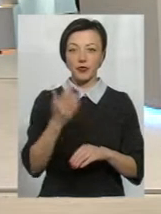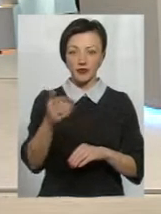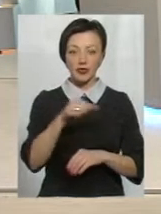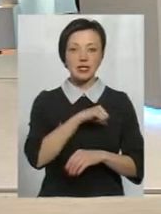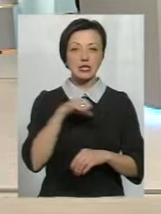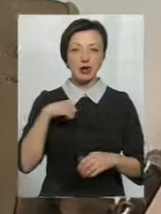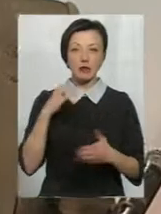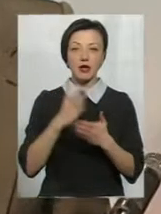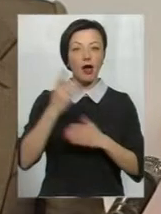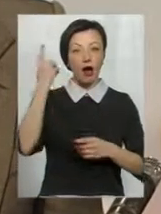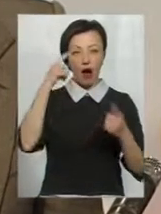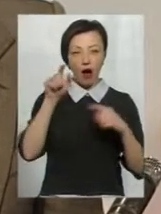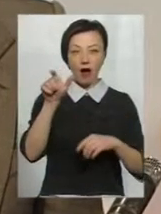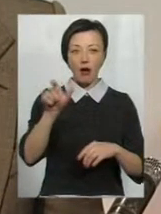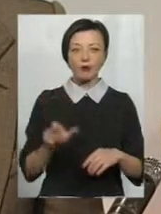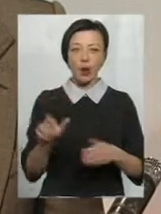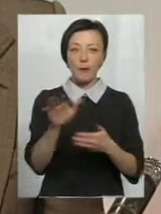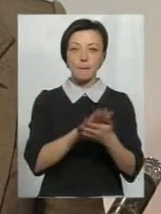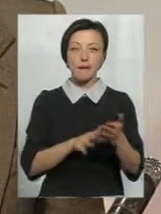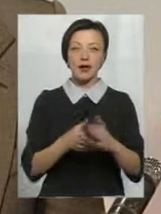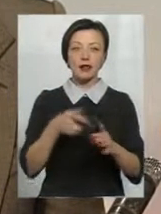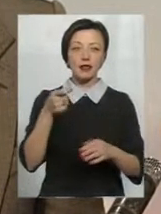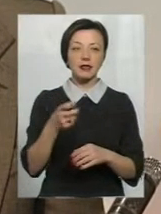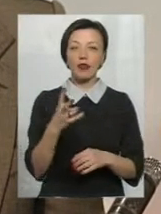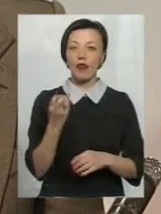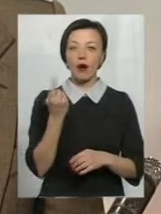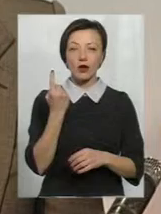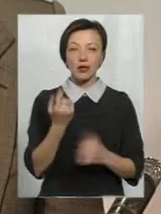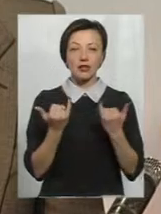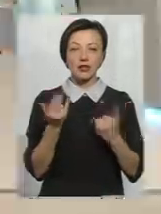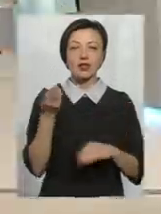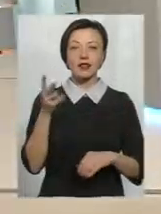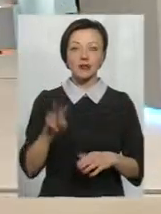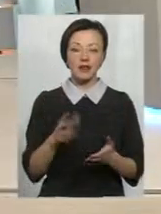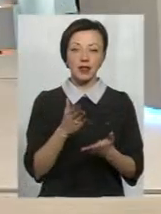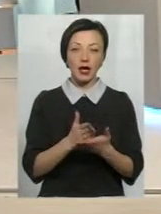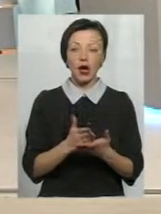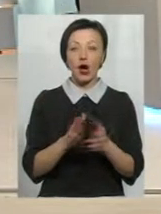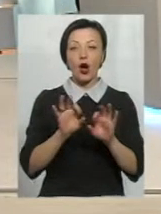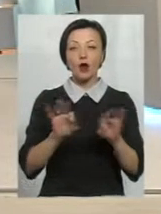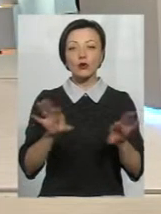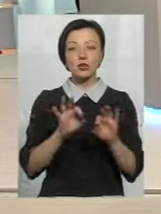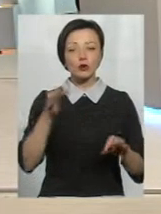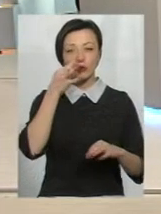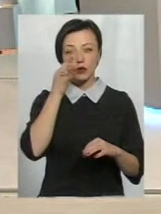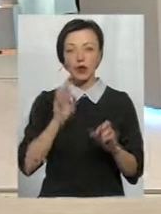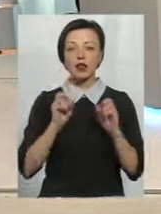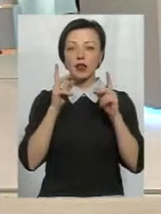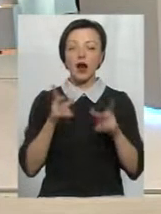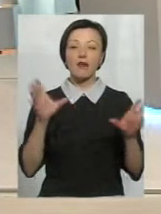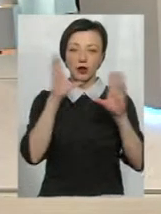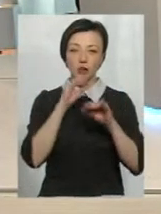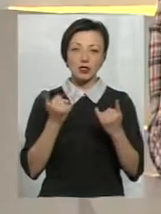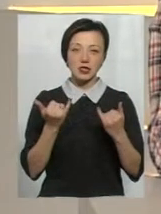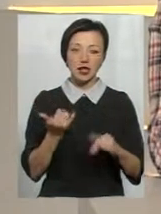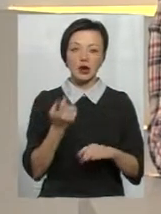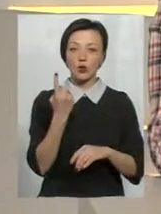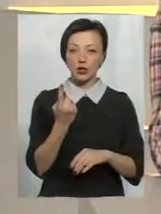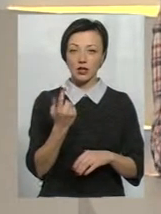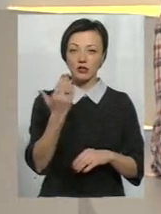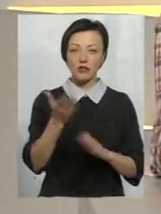автором петиції, ще й не однієї, так? На сьогодні вже дві. Ось, так розкажіть про досвід, як вдалося зараз. Одна з ваших петицій